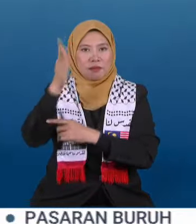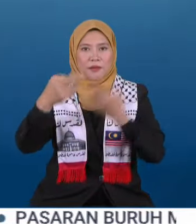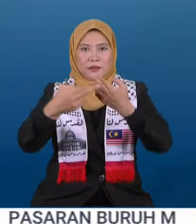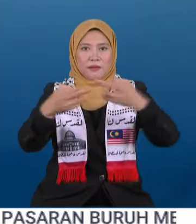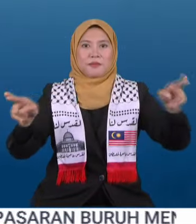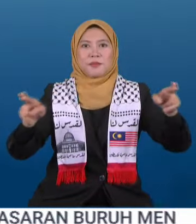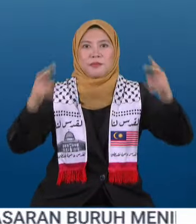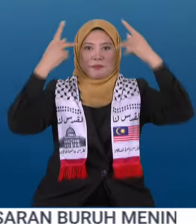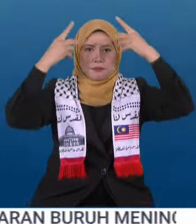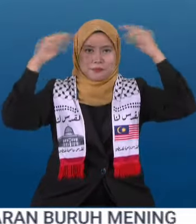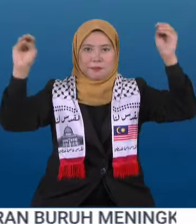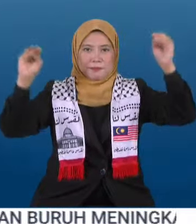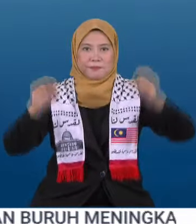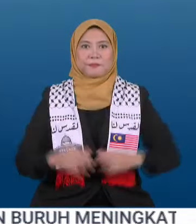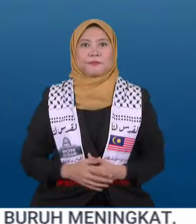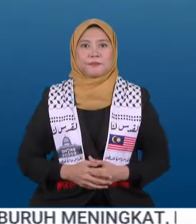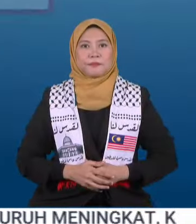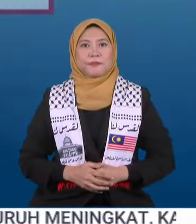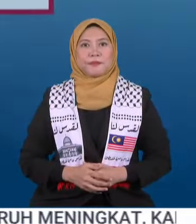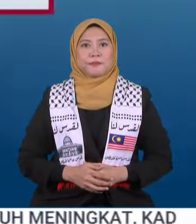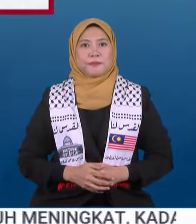disempurnakan Perdana Menteri.